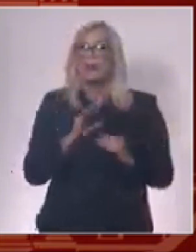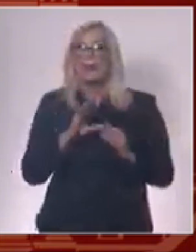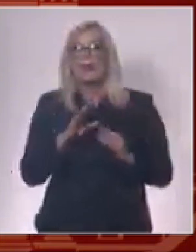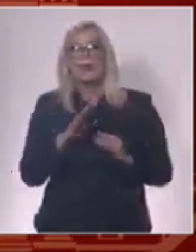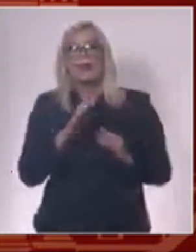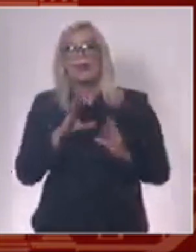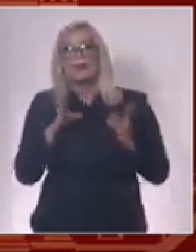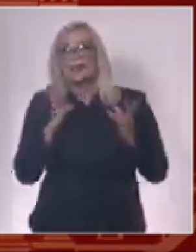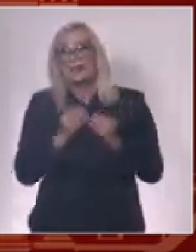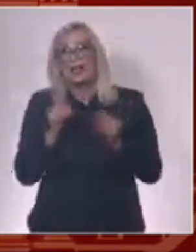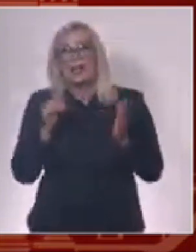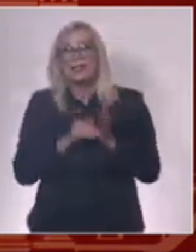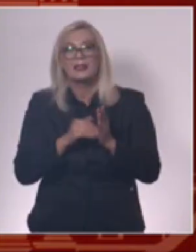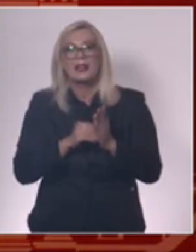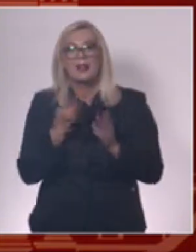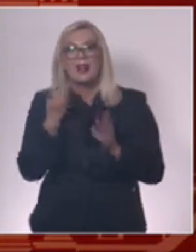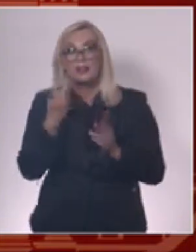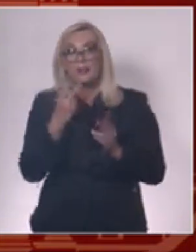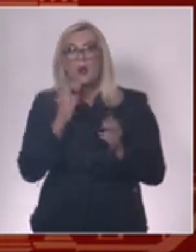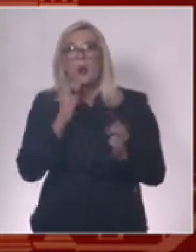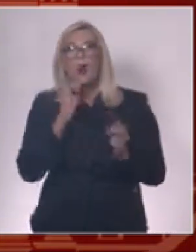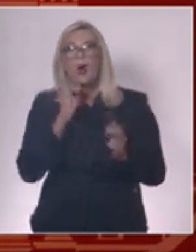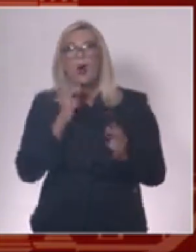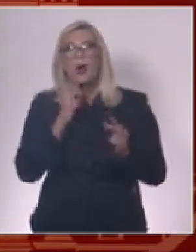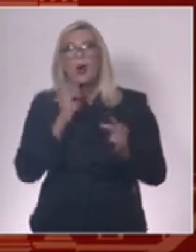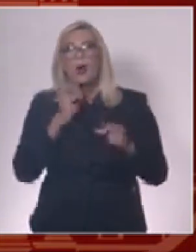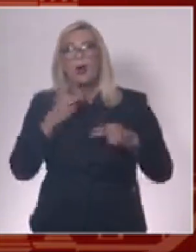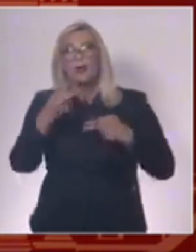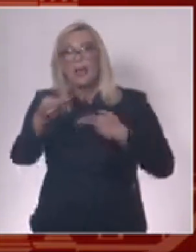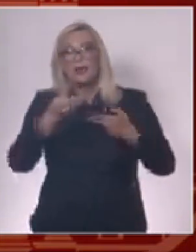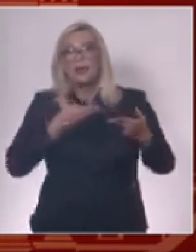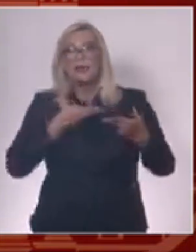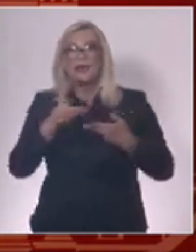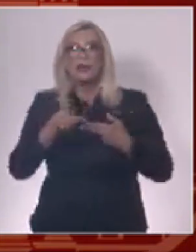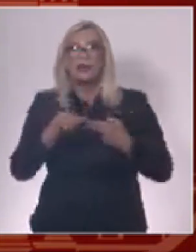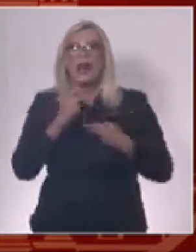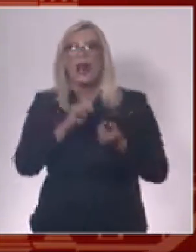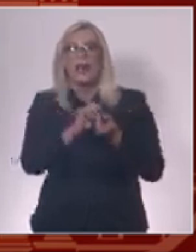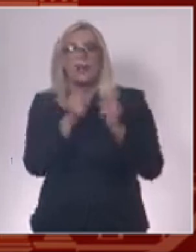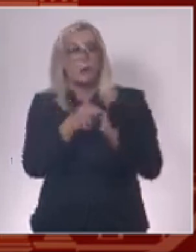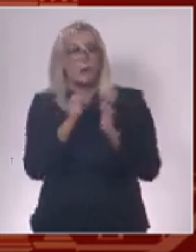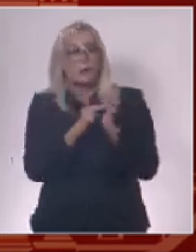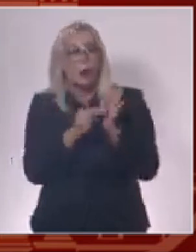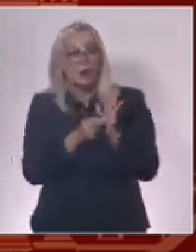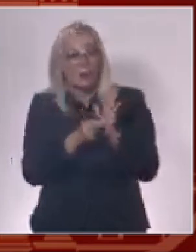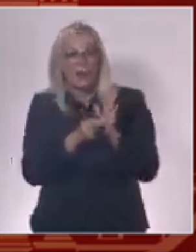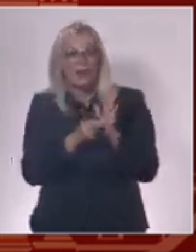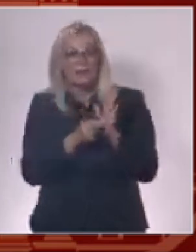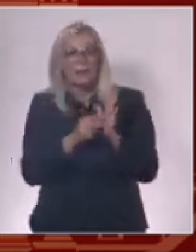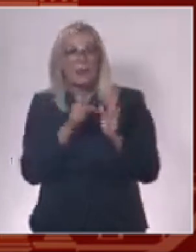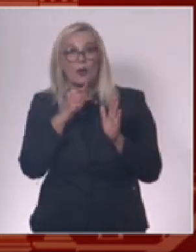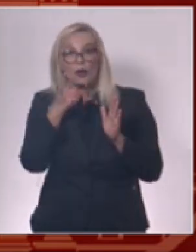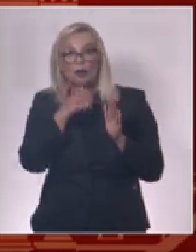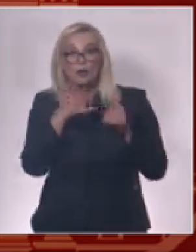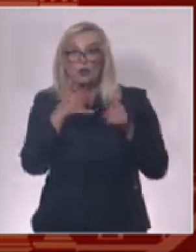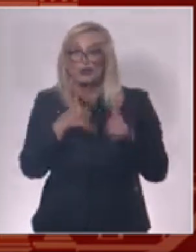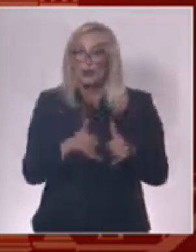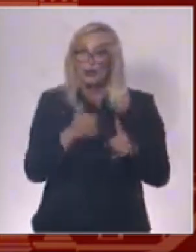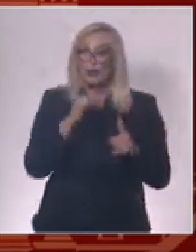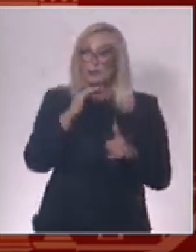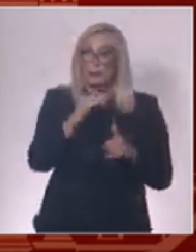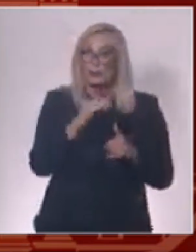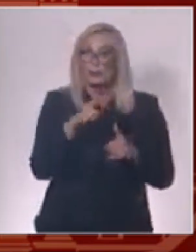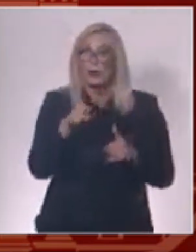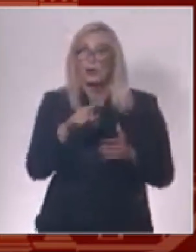треба двонасочна улица, остануваме посветени, реформскиот план е она за која што денеска зборуваме, овој